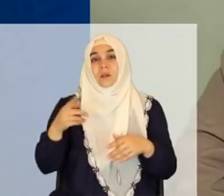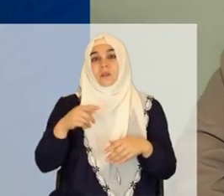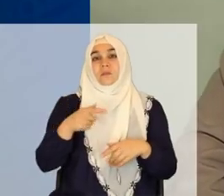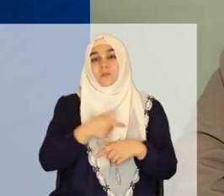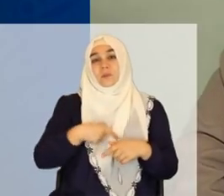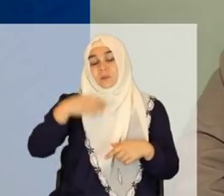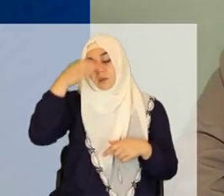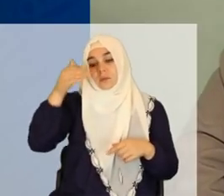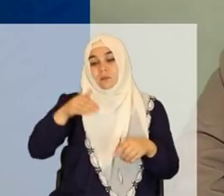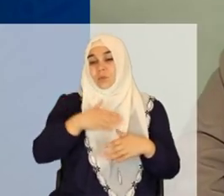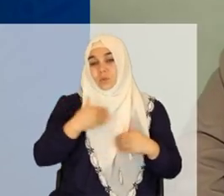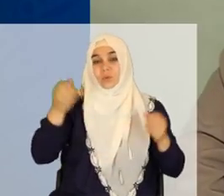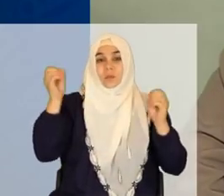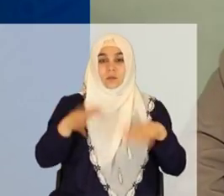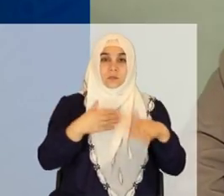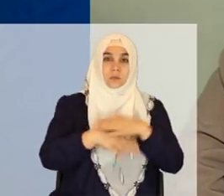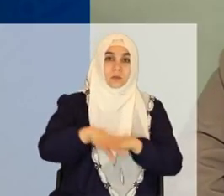deydi.